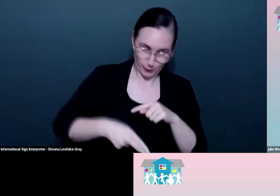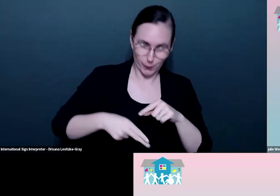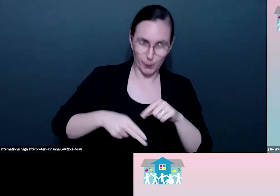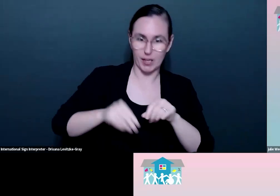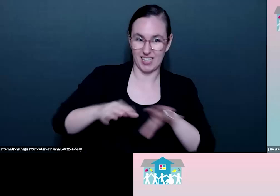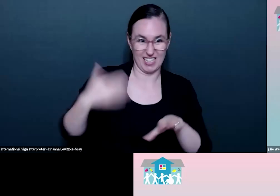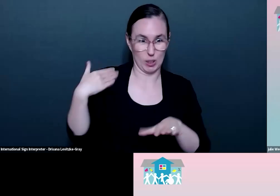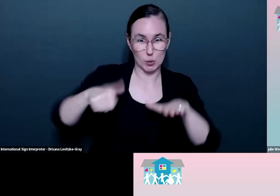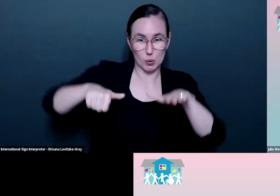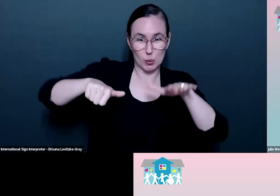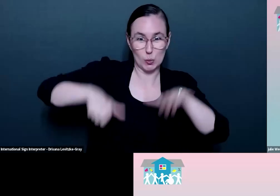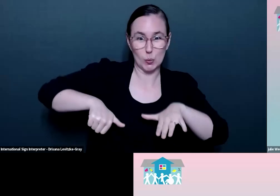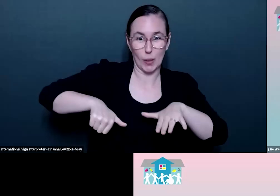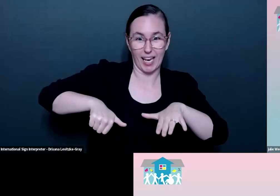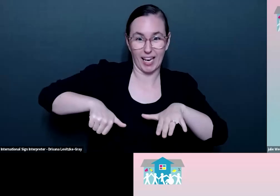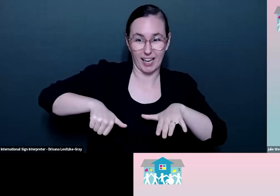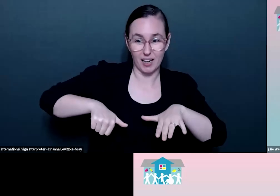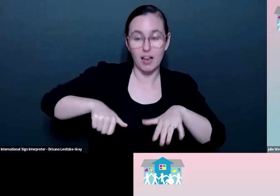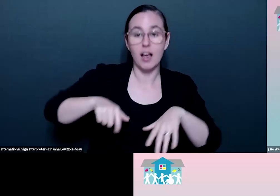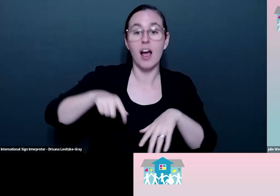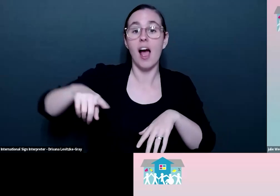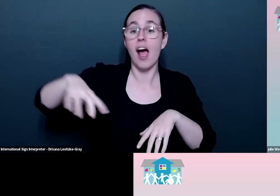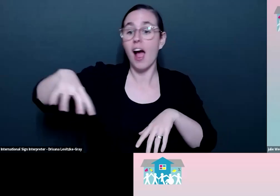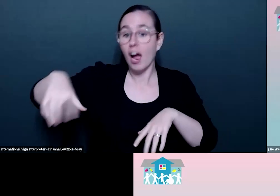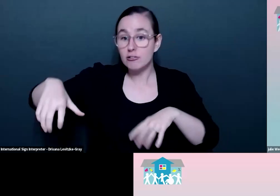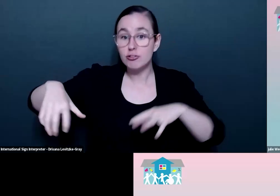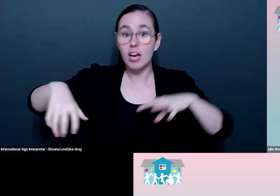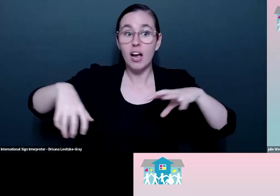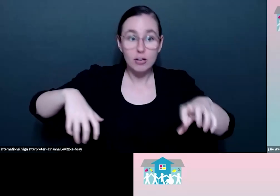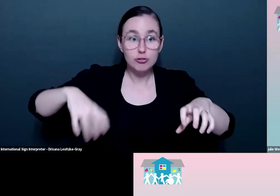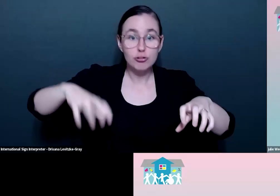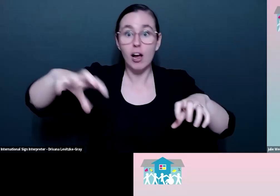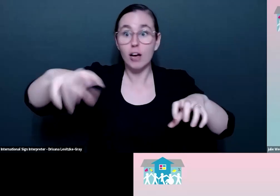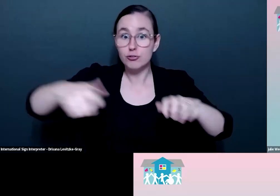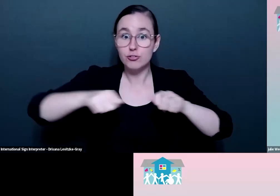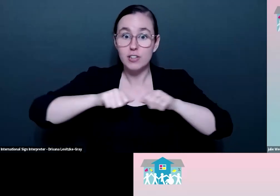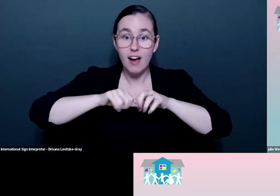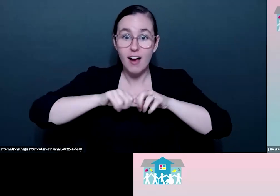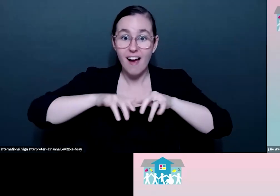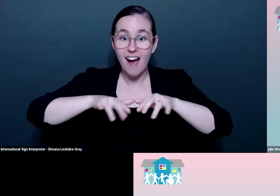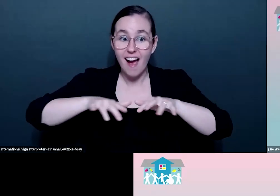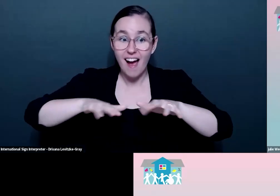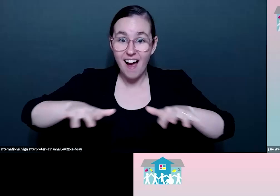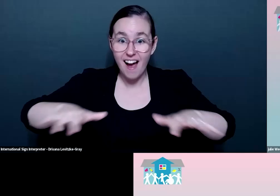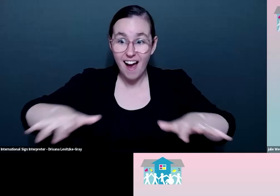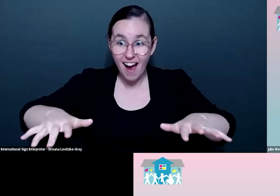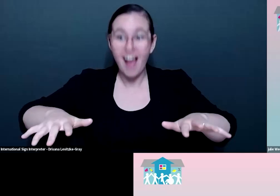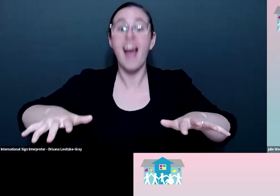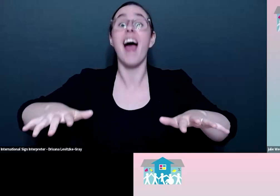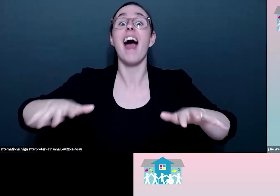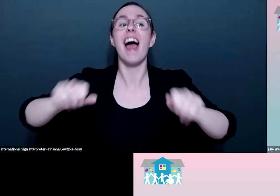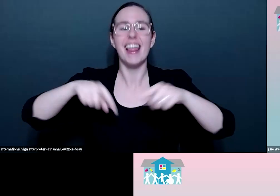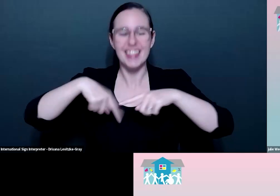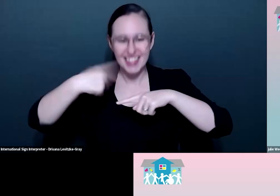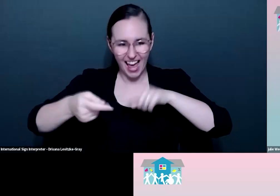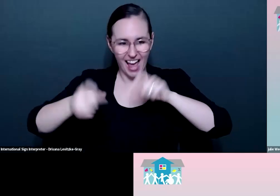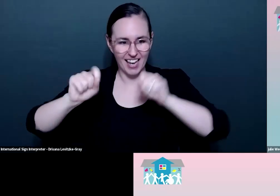vont utiliser cet outil juste pour essayer de collecter des données de